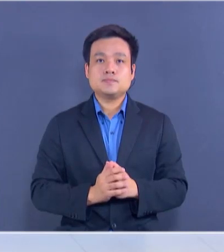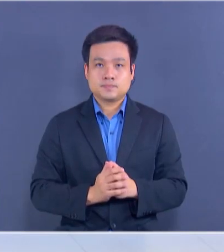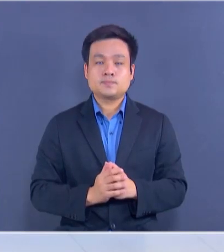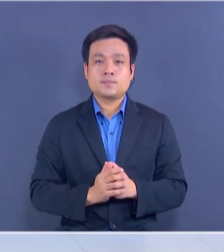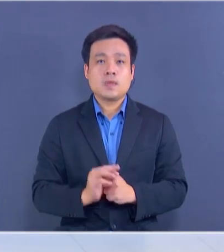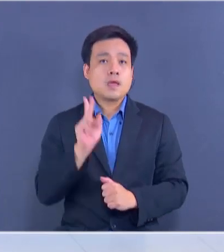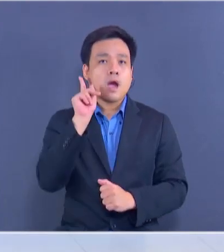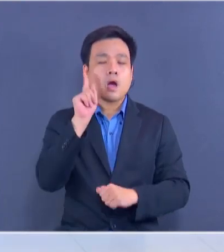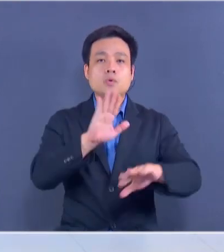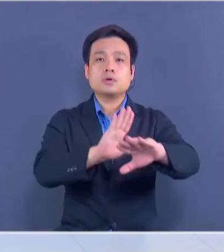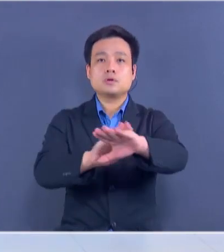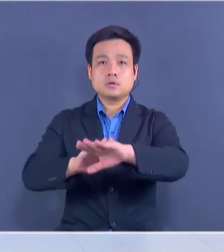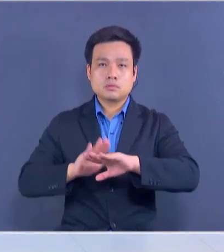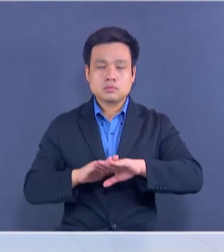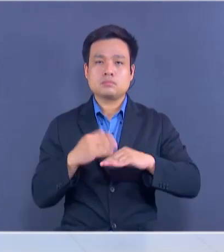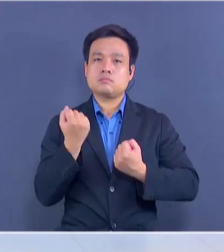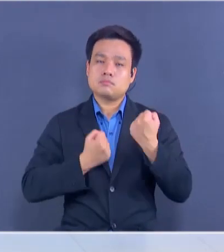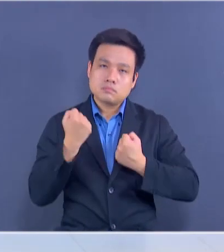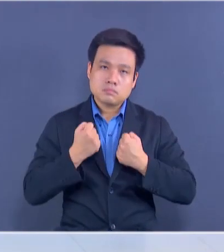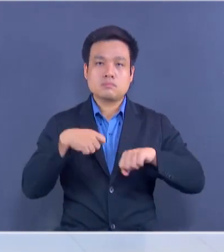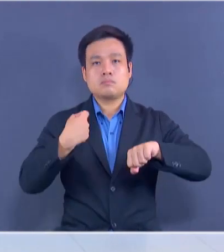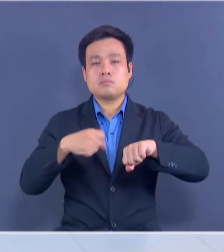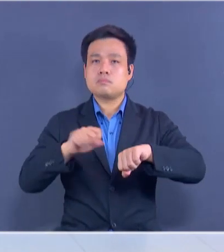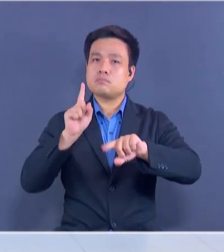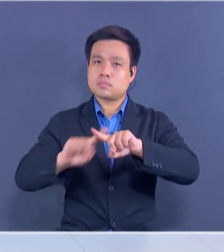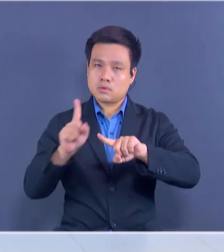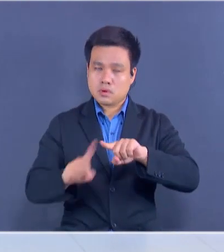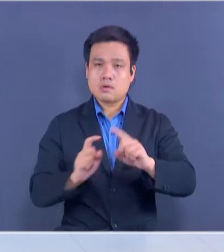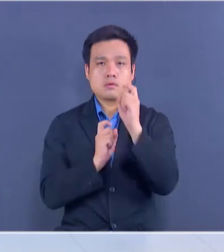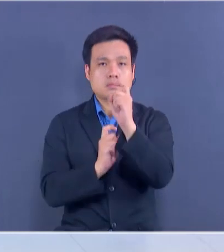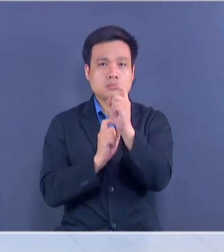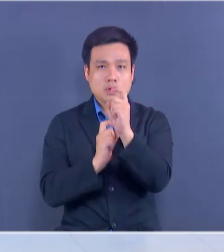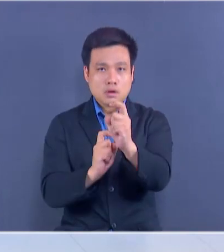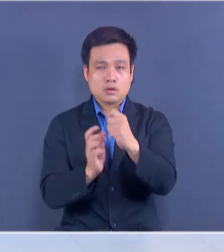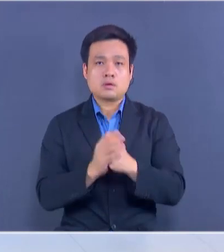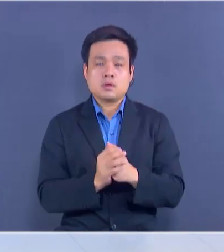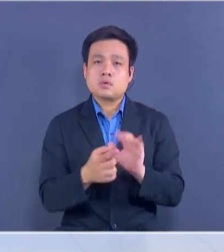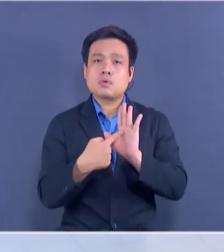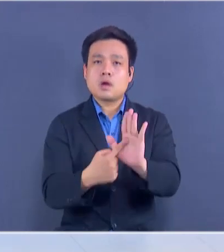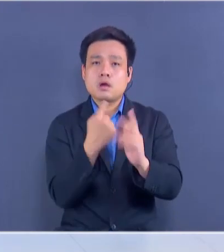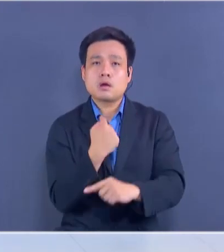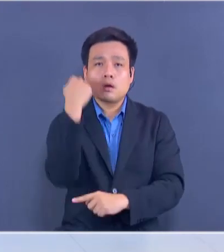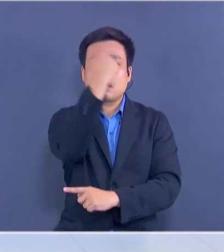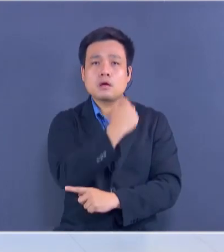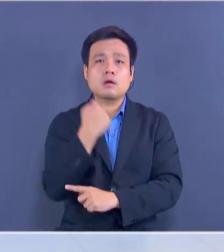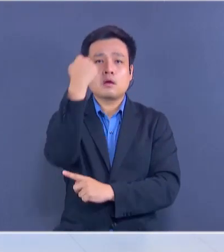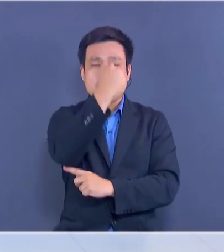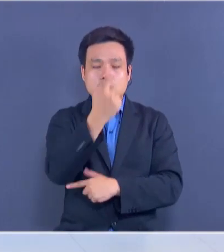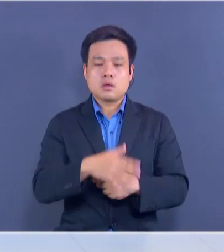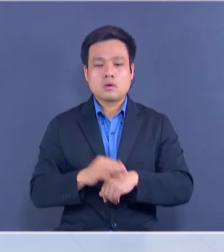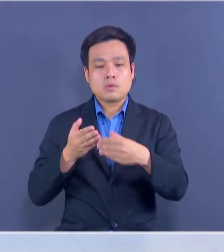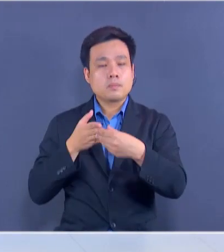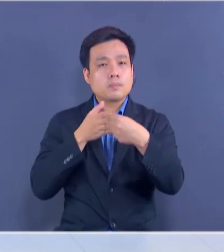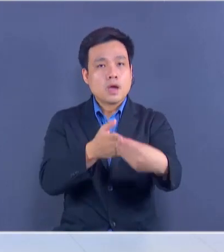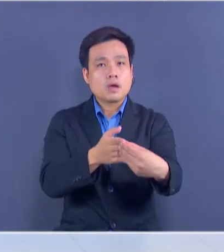อุบัติเหตุเนี่ยเกิดขึ้นได้ตลอดเวลาโดยเฉพาะอย่างยิ่งใครที่จูงลูกหลานดูแลผู้สูงอายุหน่